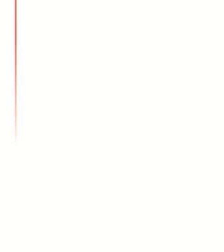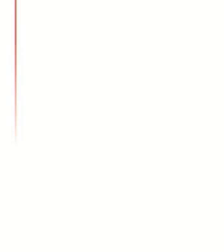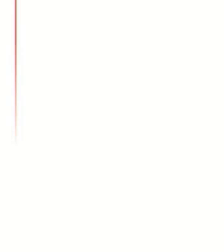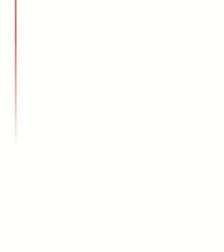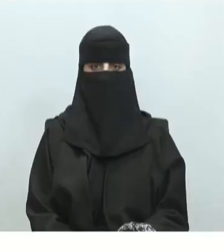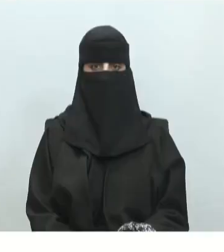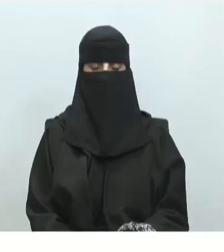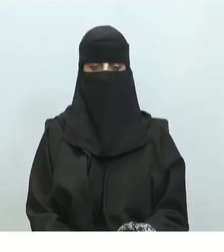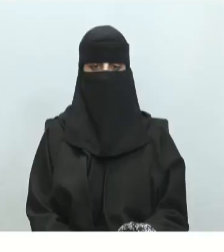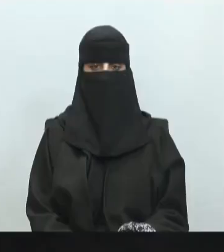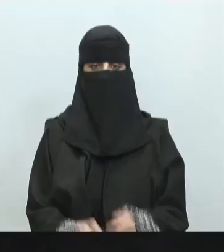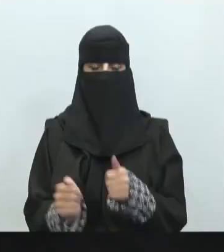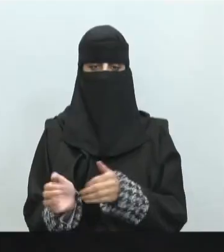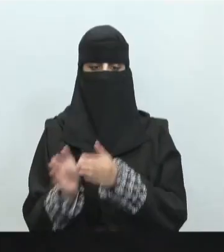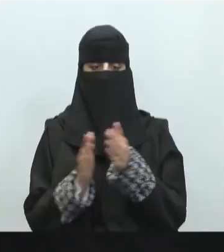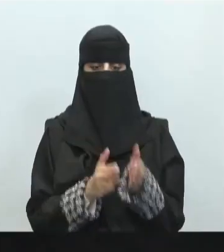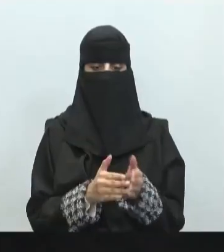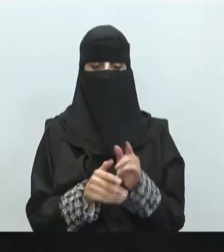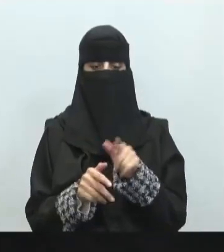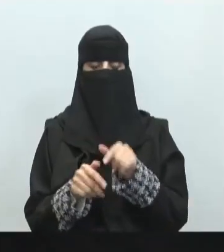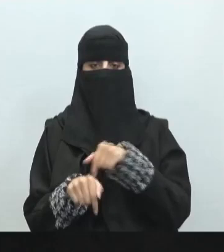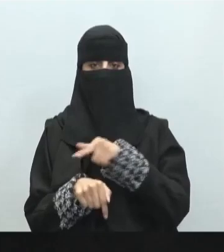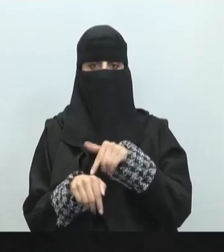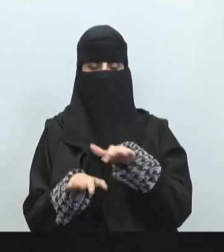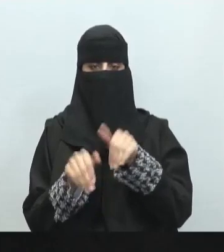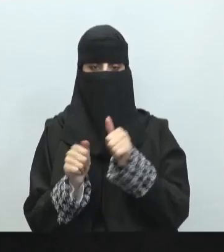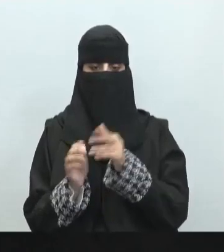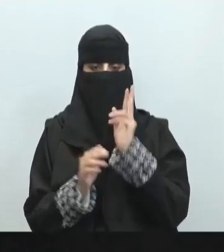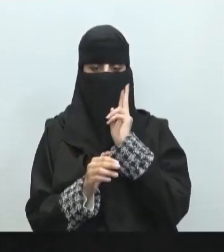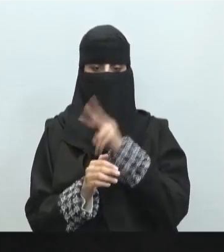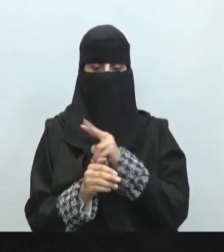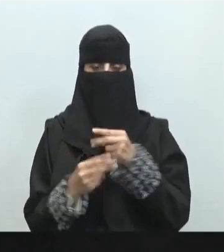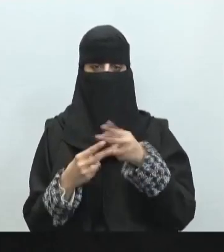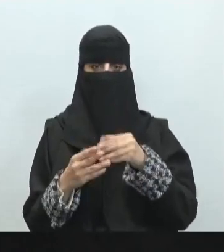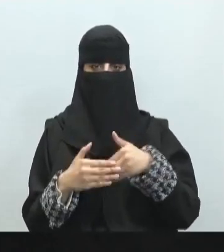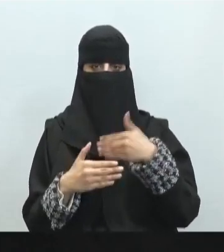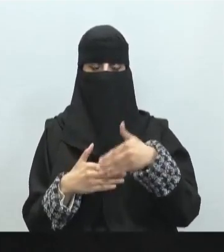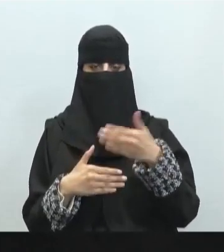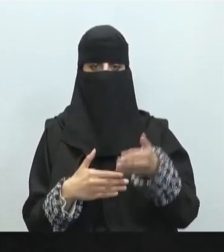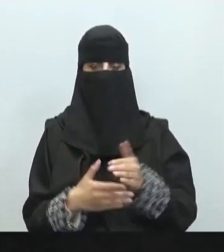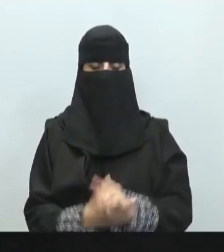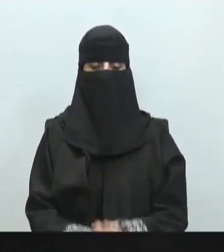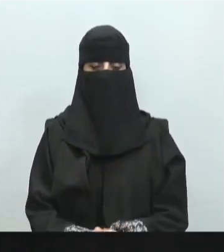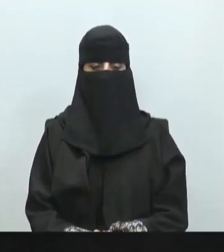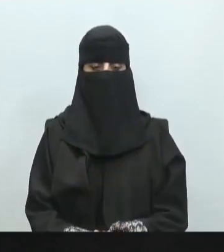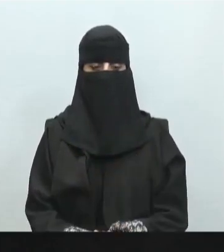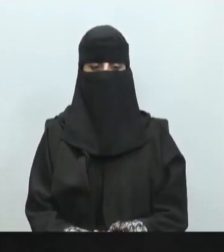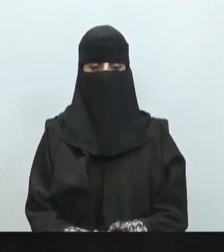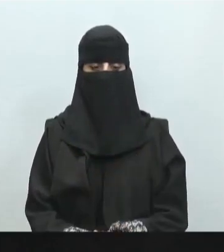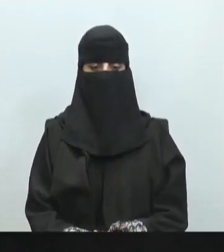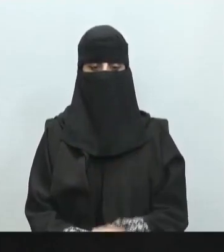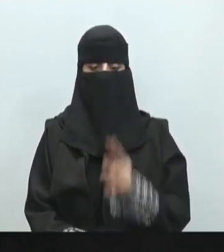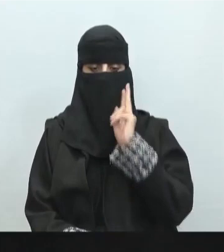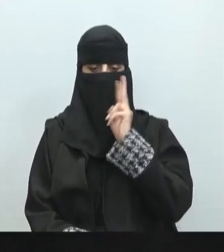انا اذا نكتفي بهذا القدر ايها الابطال و نكمل واقرا السؤال اولا